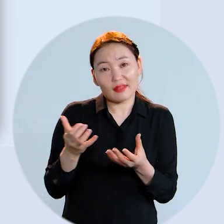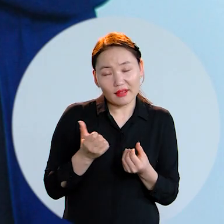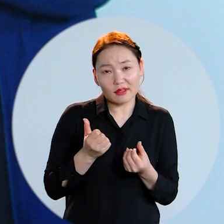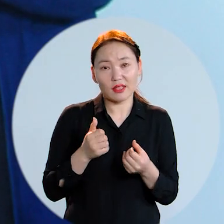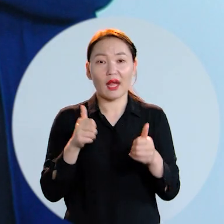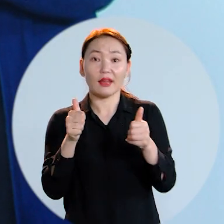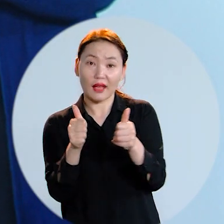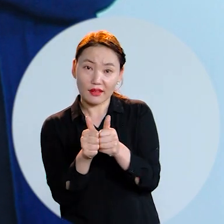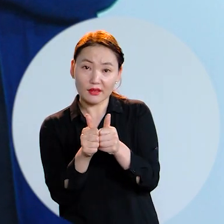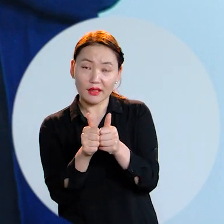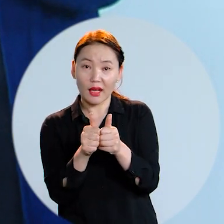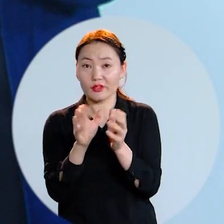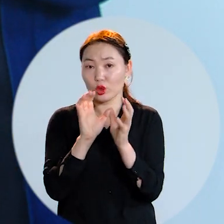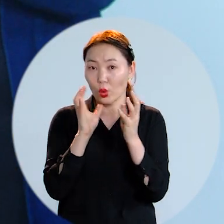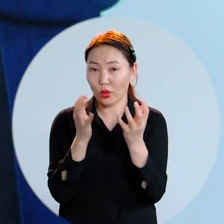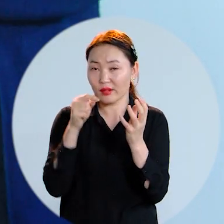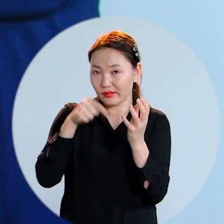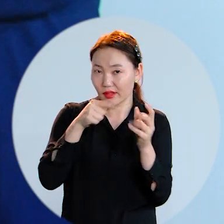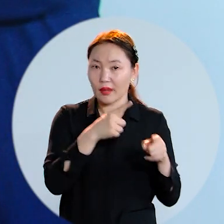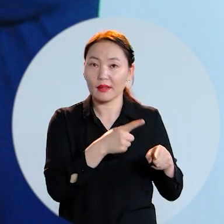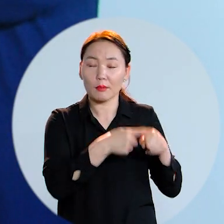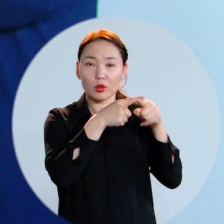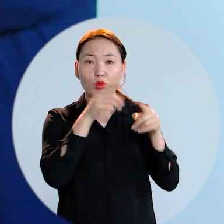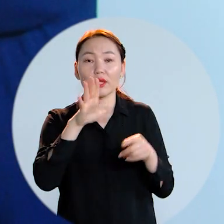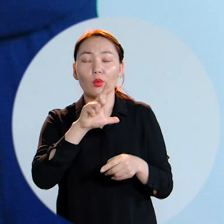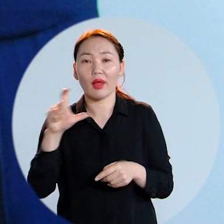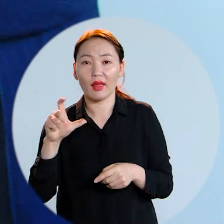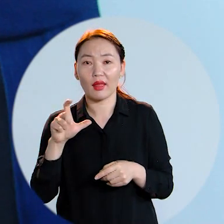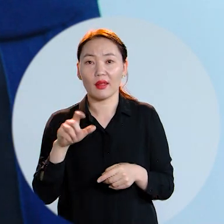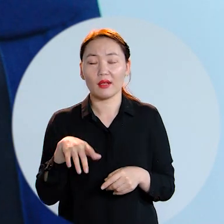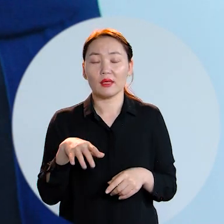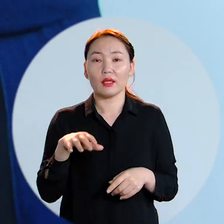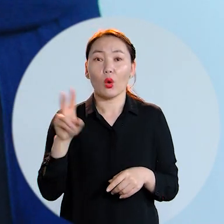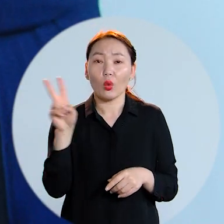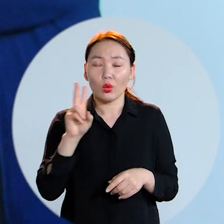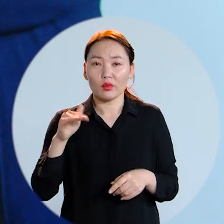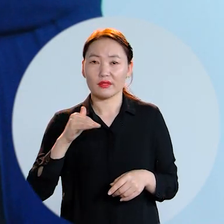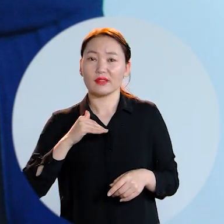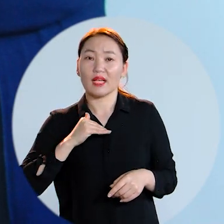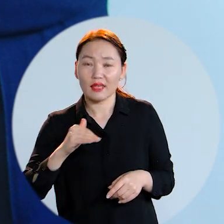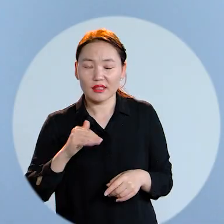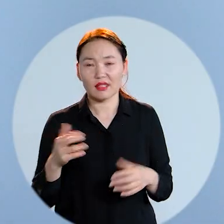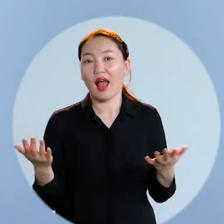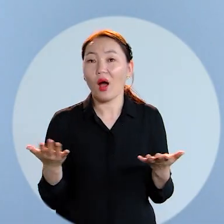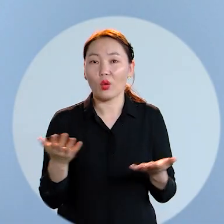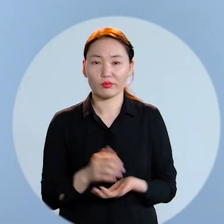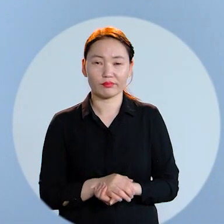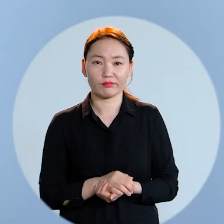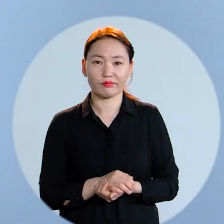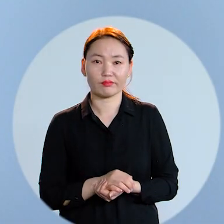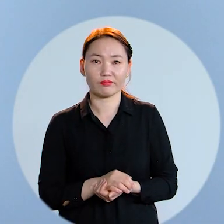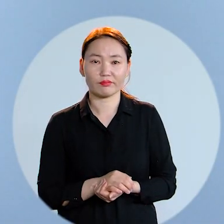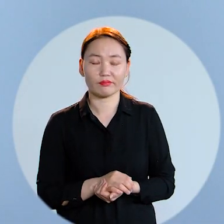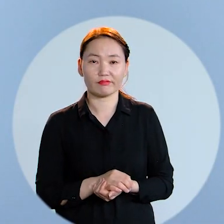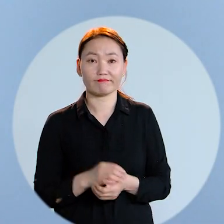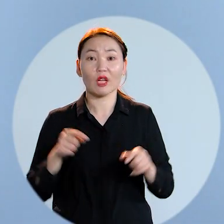эсвэл болохгүй бүтэхгүй байгаа найзаасаа яаж би холдох ёстой юм бэ? За холбоо тогтоох модулийн хамгийн чухал